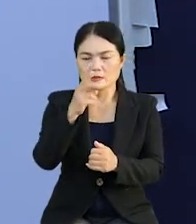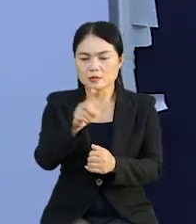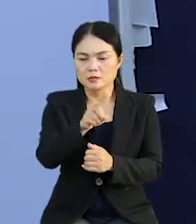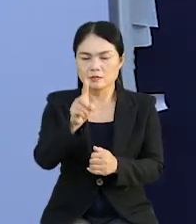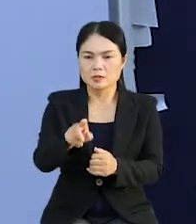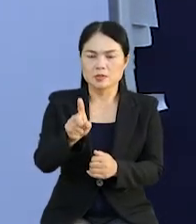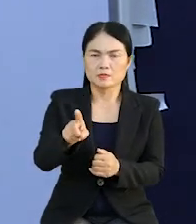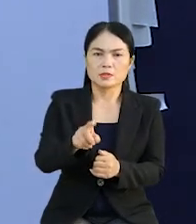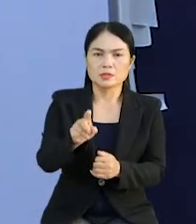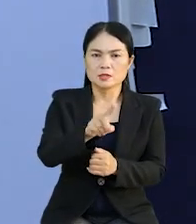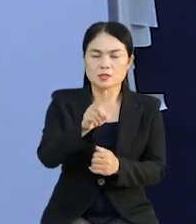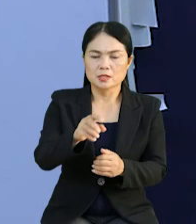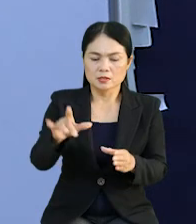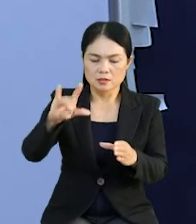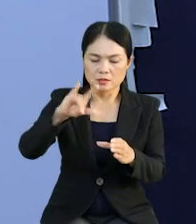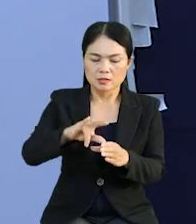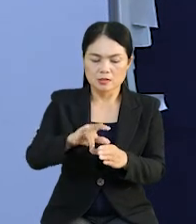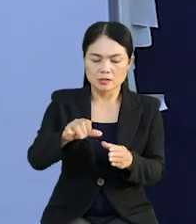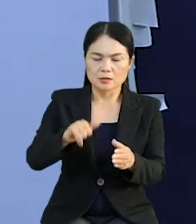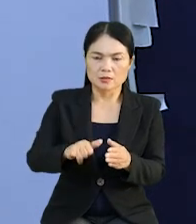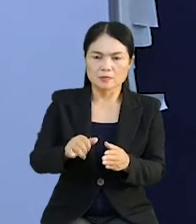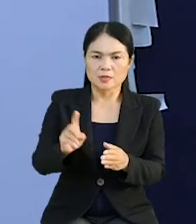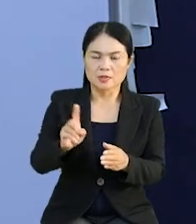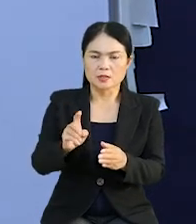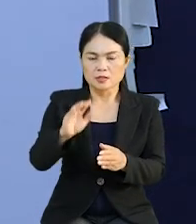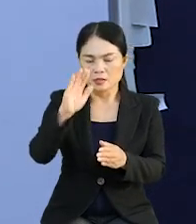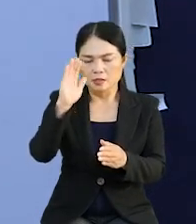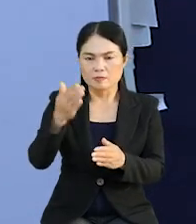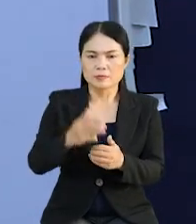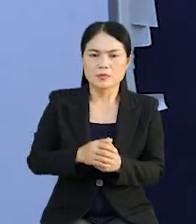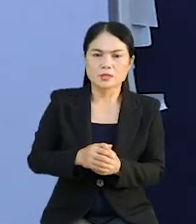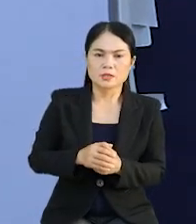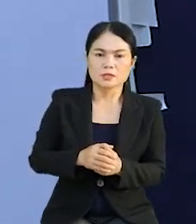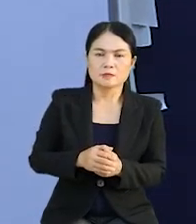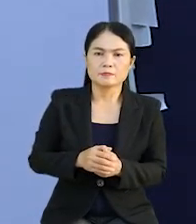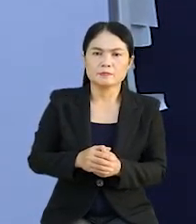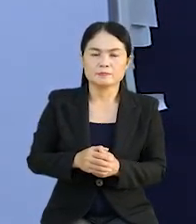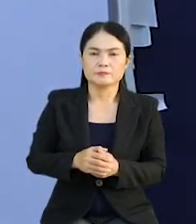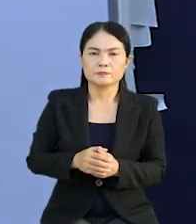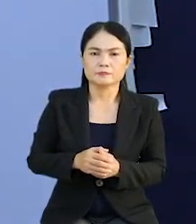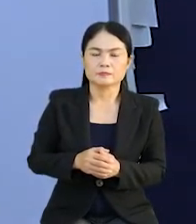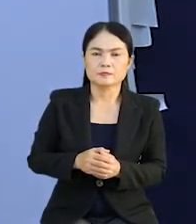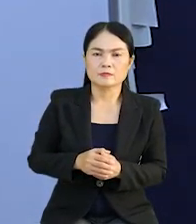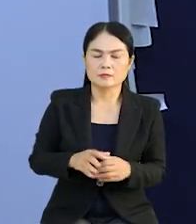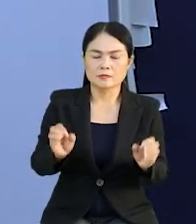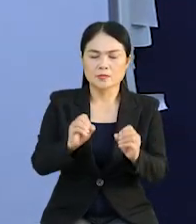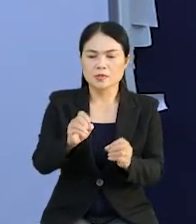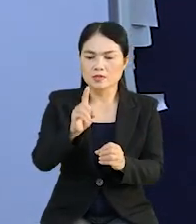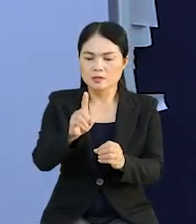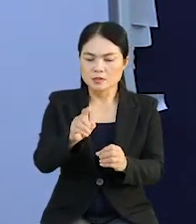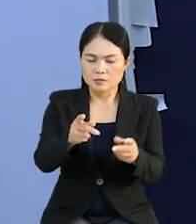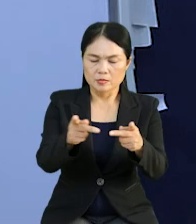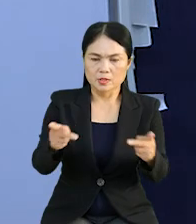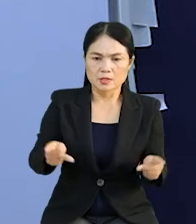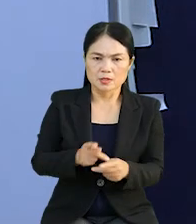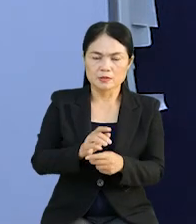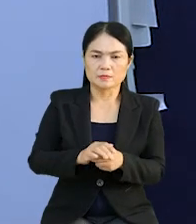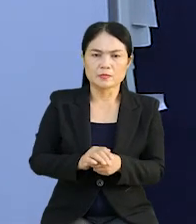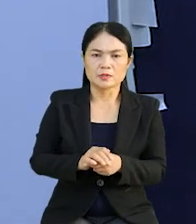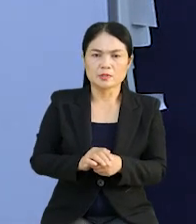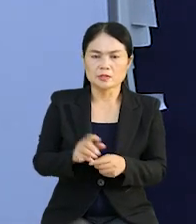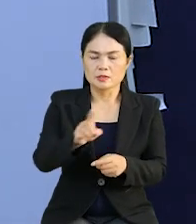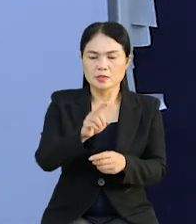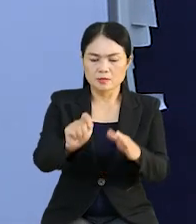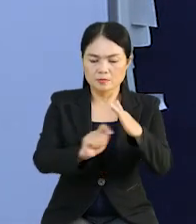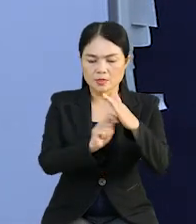ยตาเปล่งการเมียนนาตีนาคลาบาดเปียตตีนาคลาจังวันในธรรมันแมนเมียนแต่มวยกันหลายตีจังต